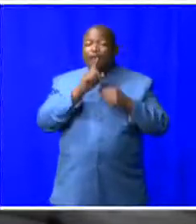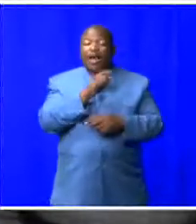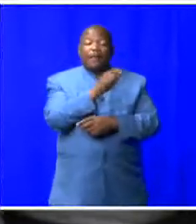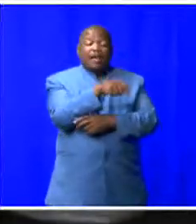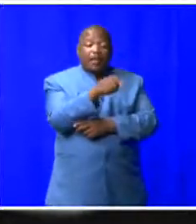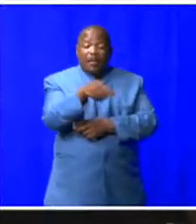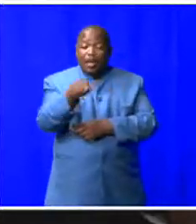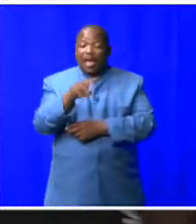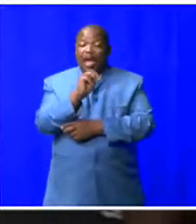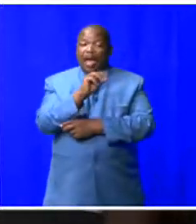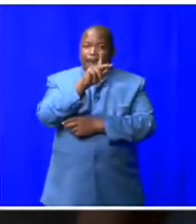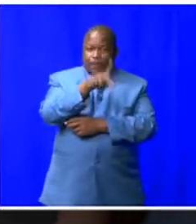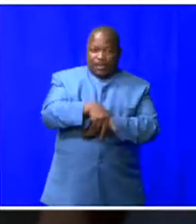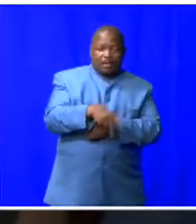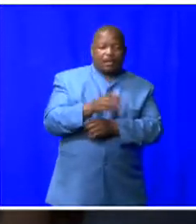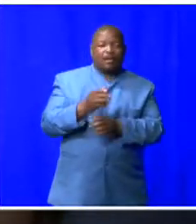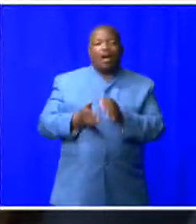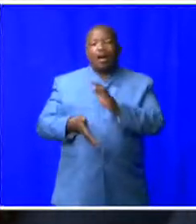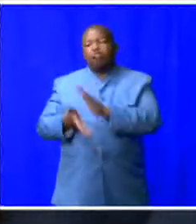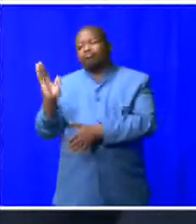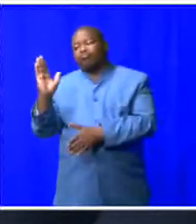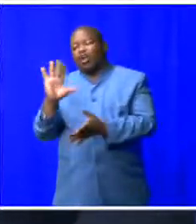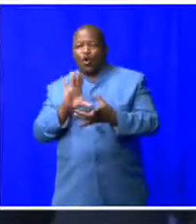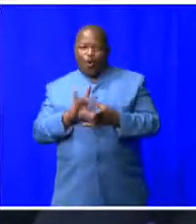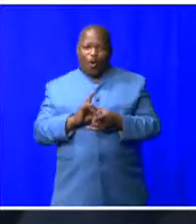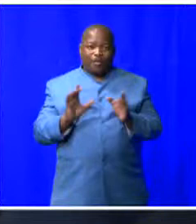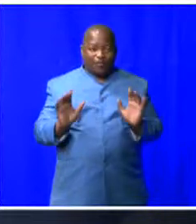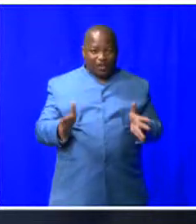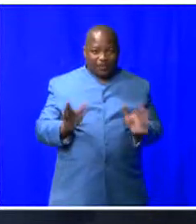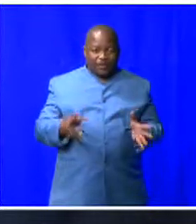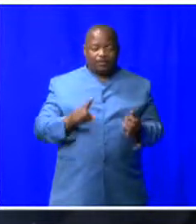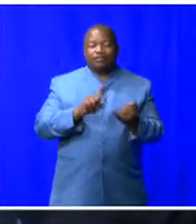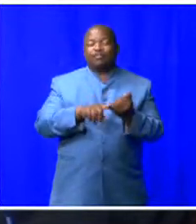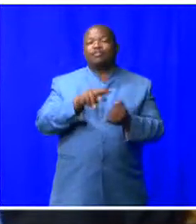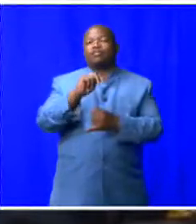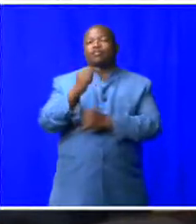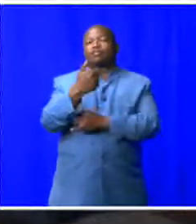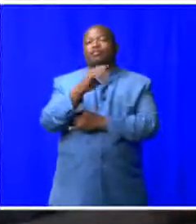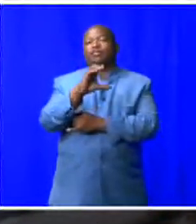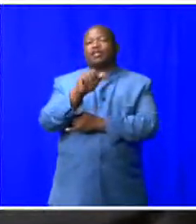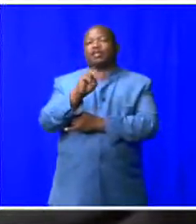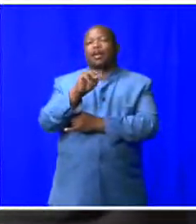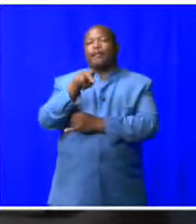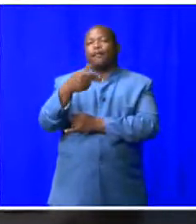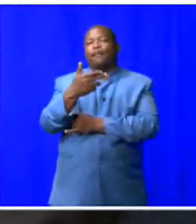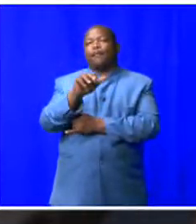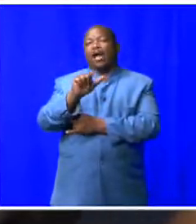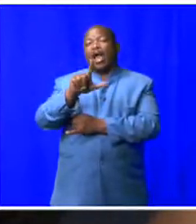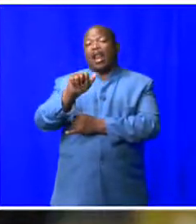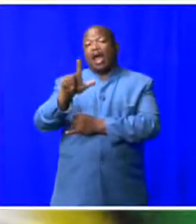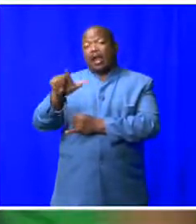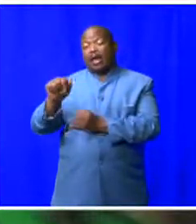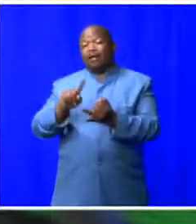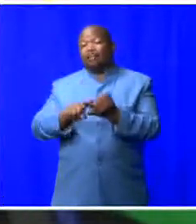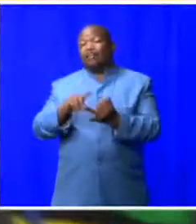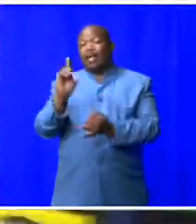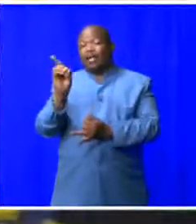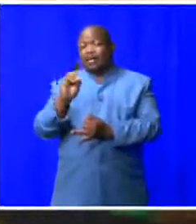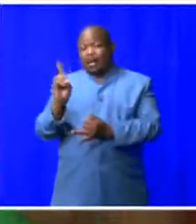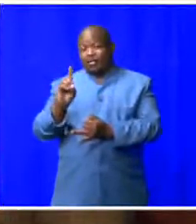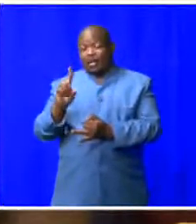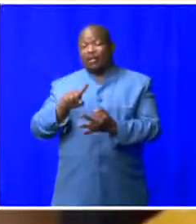awu akekho lana lamane lokungidebit ngamphalala lamini phila nadladla wanda kanye nadlamini